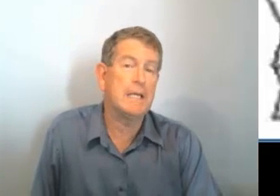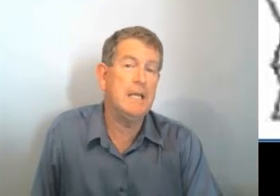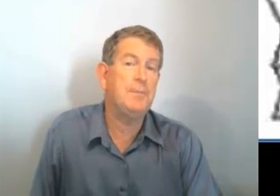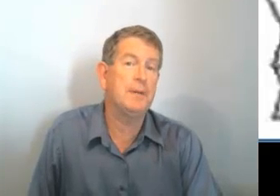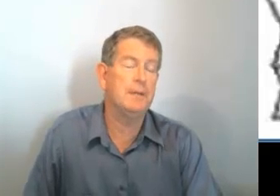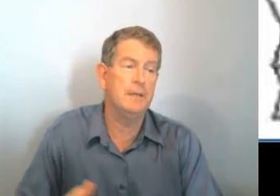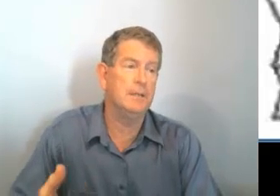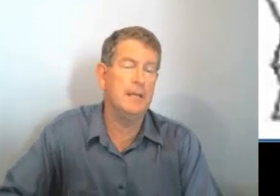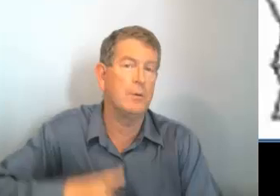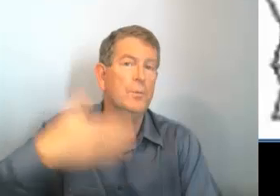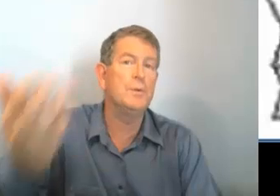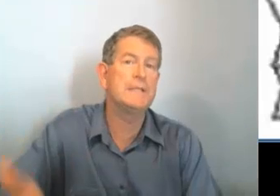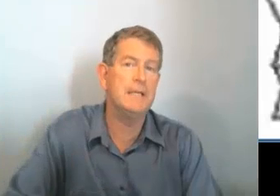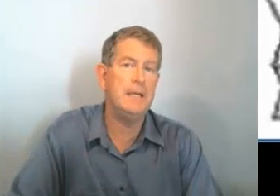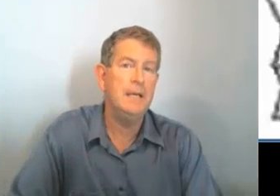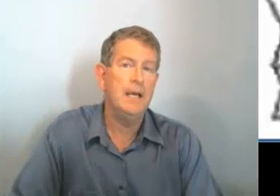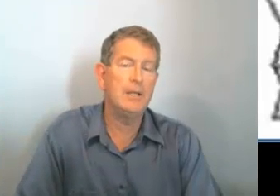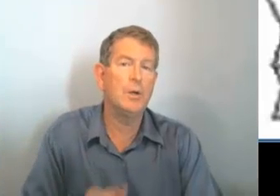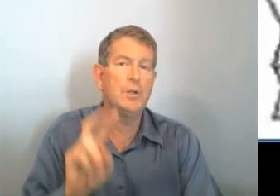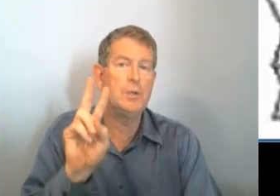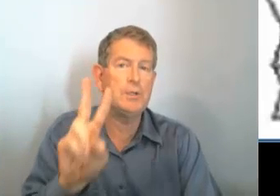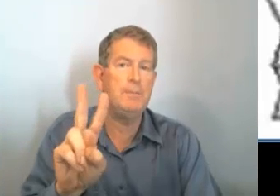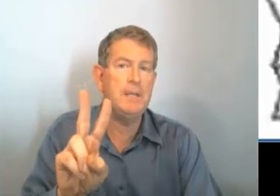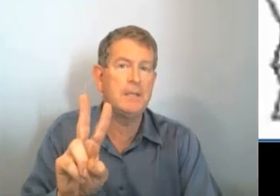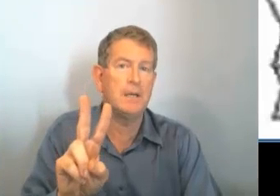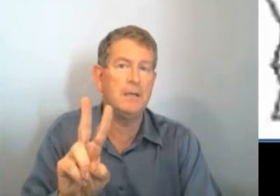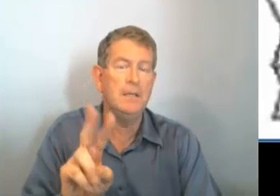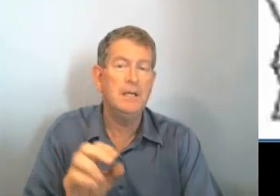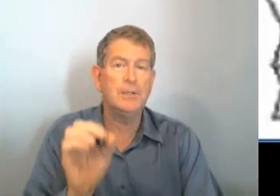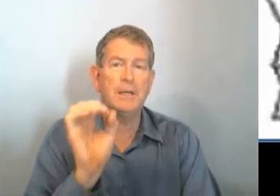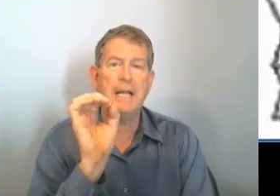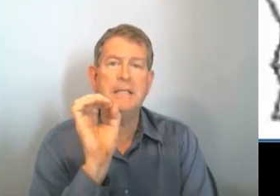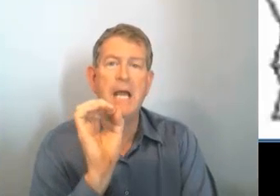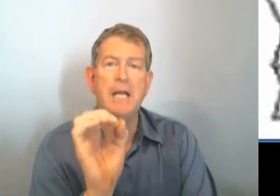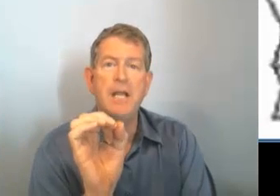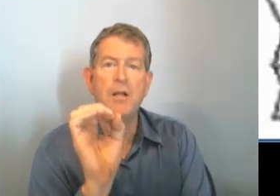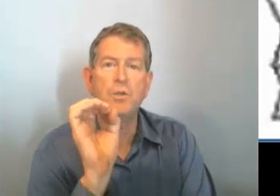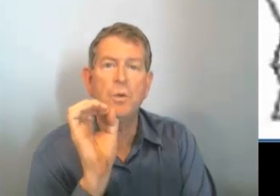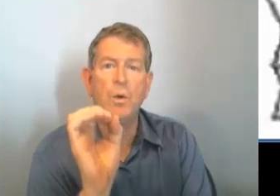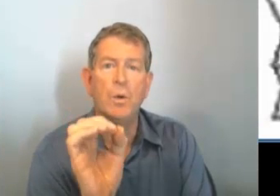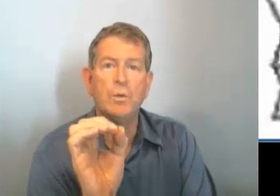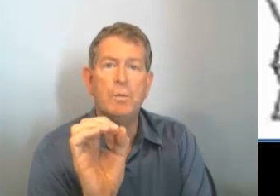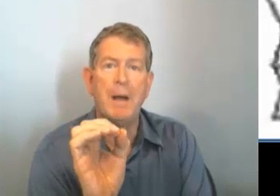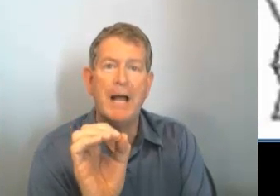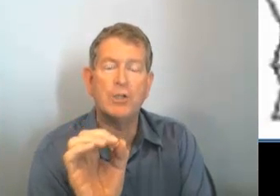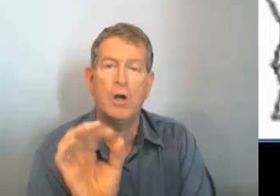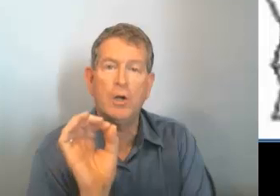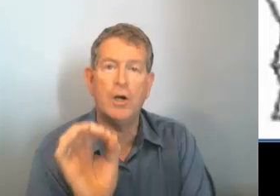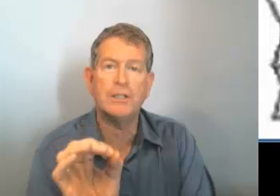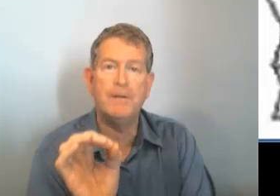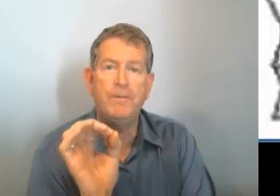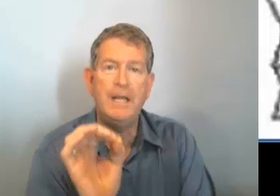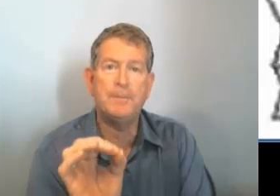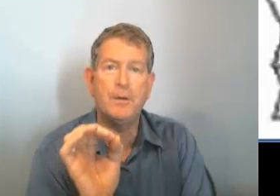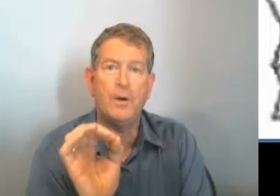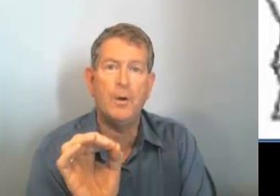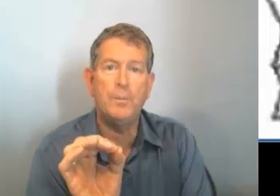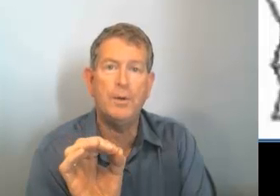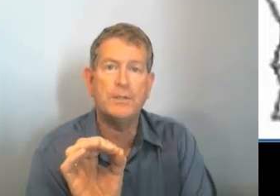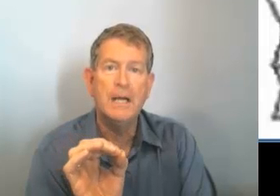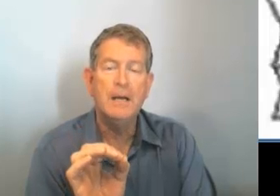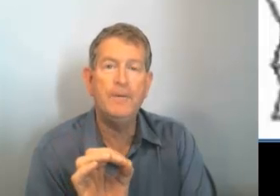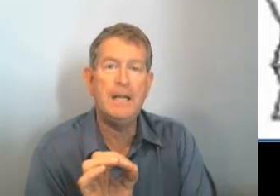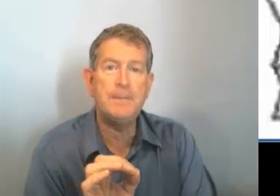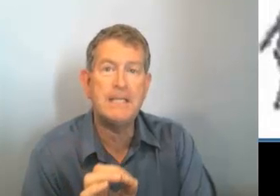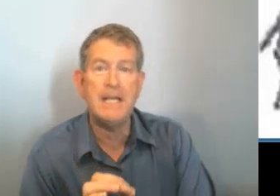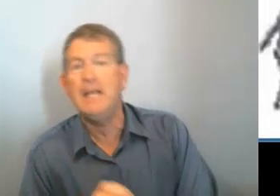L'autre équipe est remontée et dans le deuxième mi-temps, dans la dernière seconde du match, encore c'est Philippe devant le